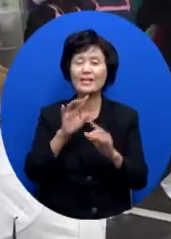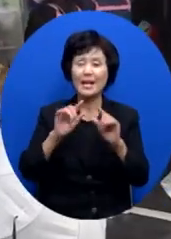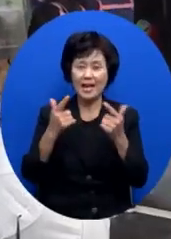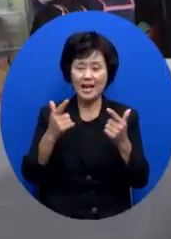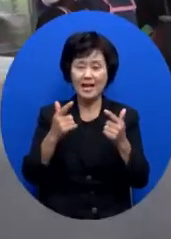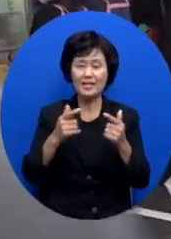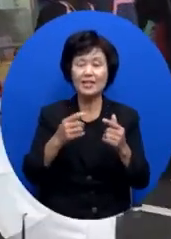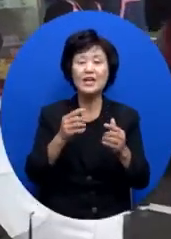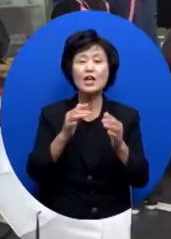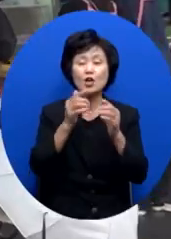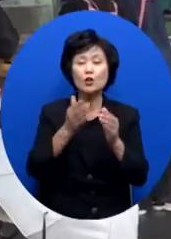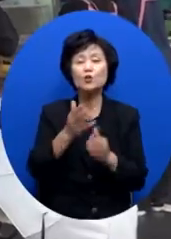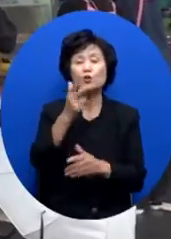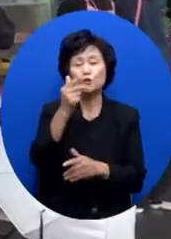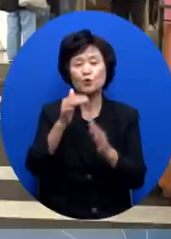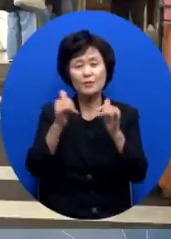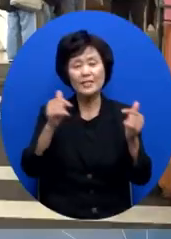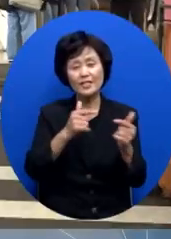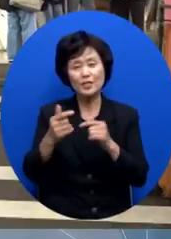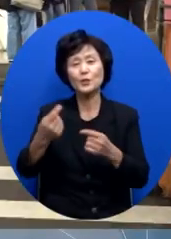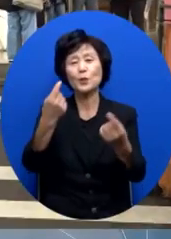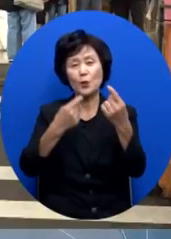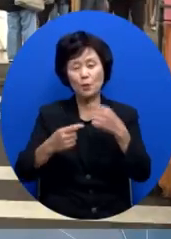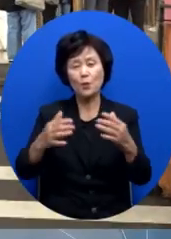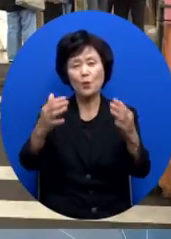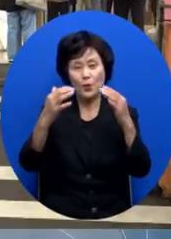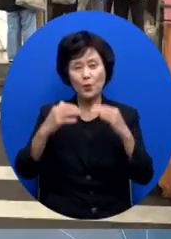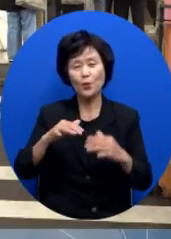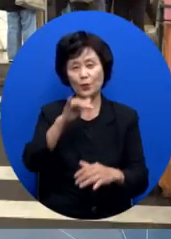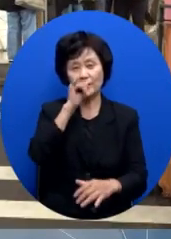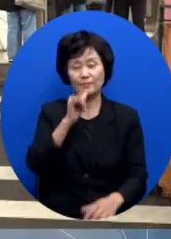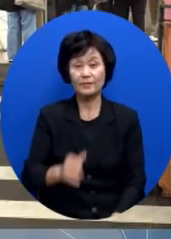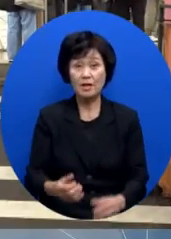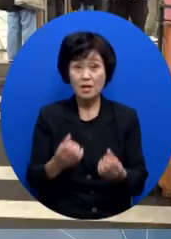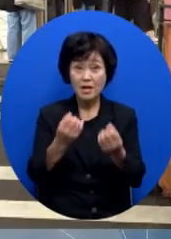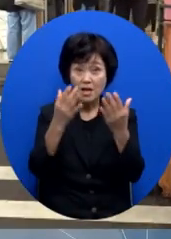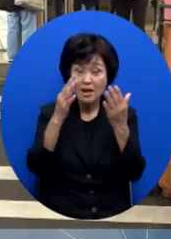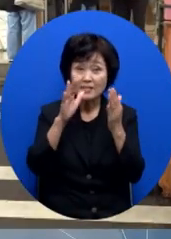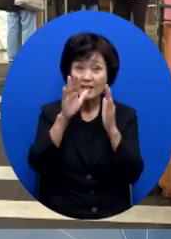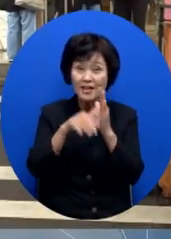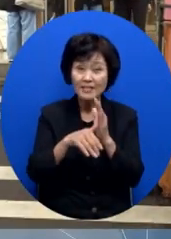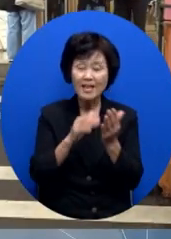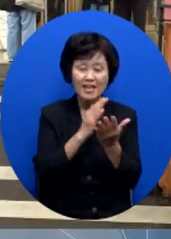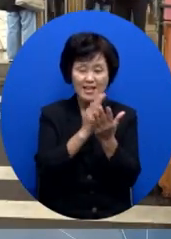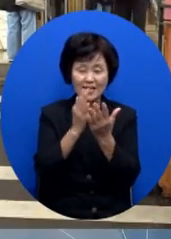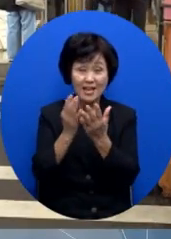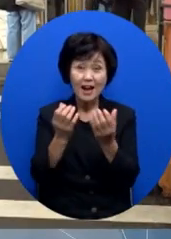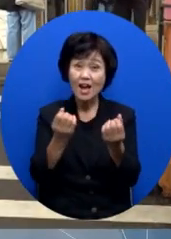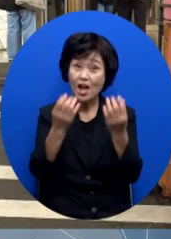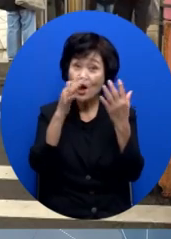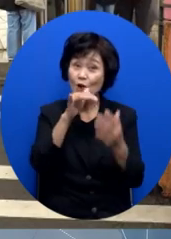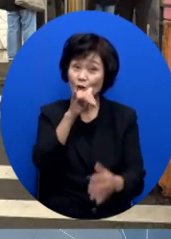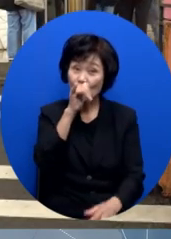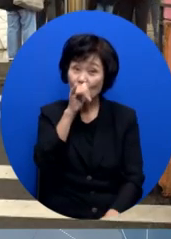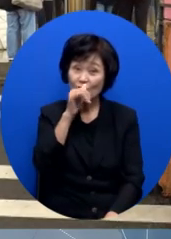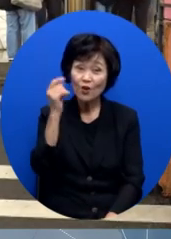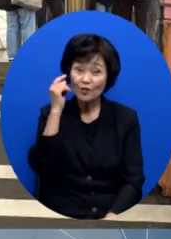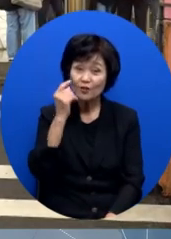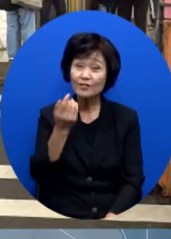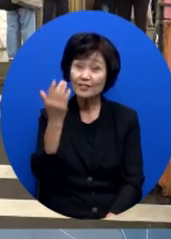주민들도 한자리에 모였습니다. 네, 이번 행사에서는 다양한 이벤트도 마련됐다고 들었는데 어떤 이벤트가